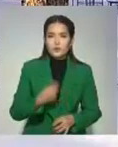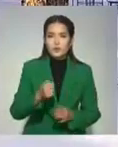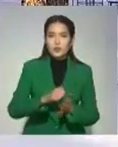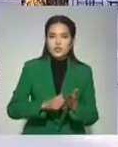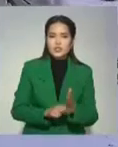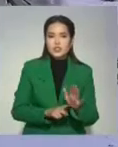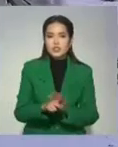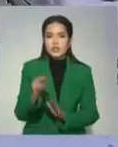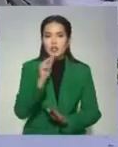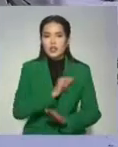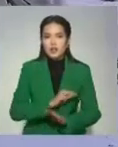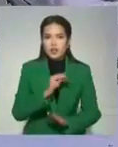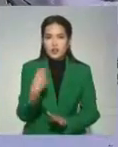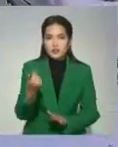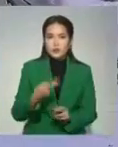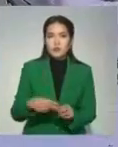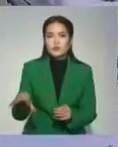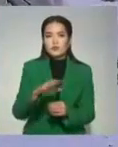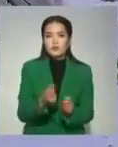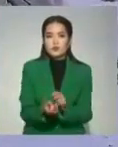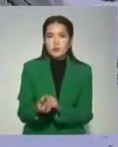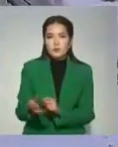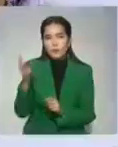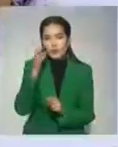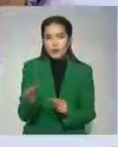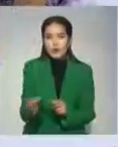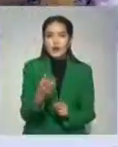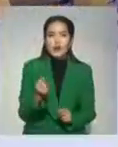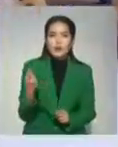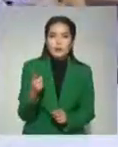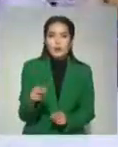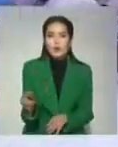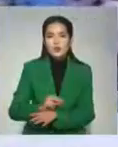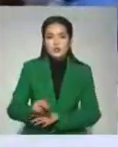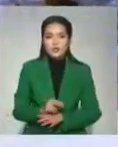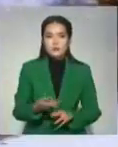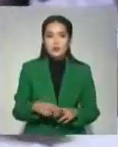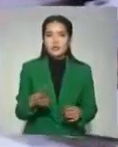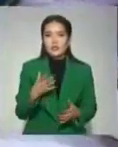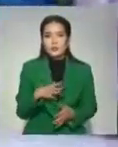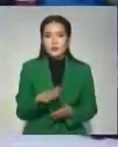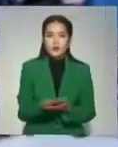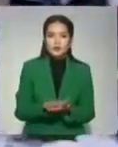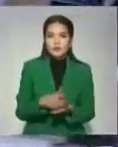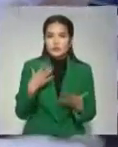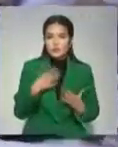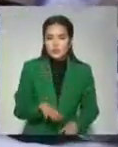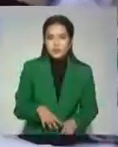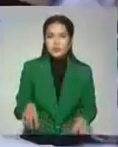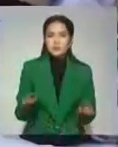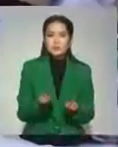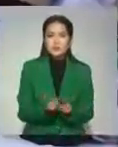старой мусороуборочной техники. Машины то и дело выходят из строя, а ремонтировать их зачастую не на что. Не говоря уже об